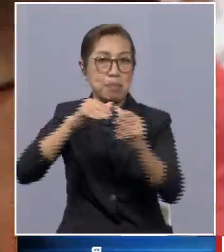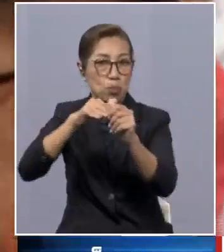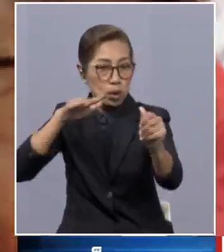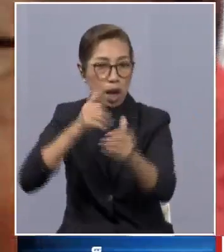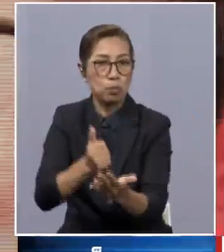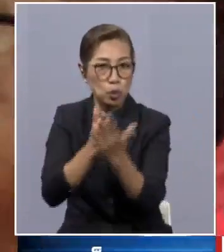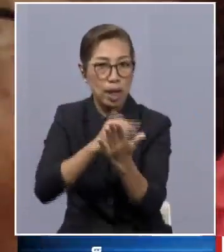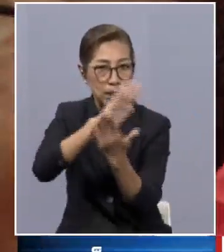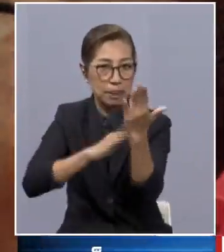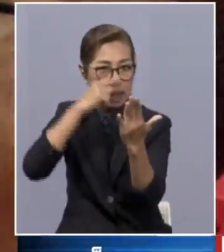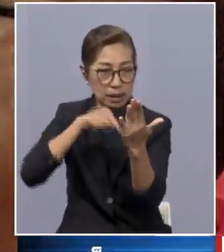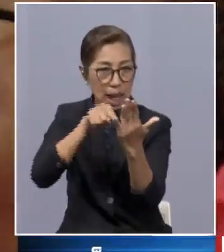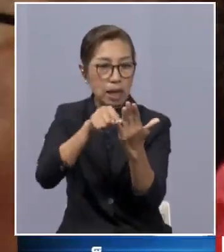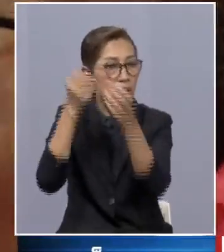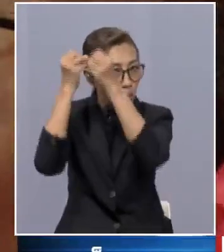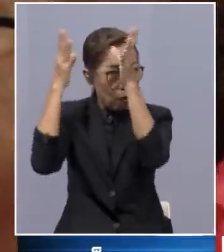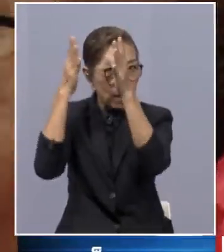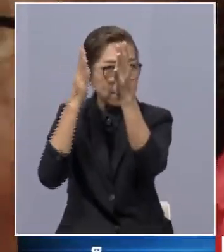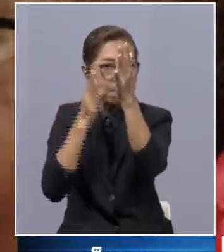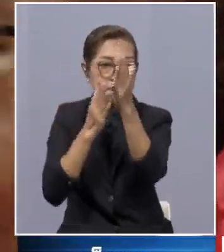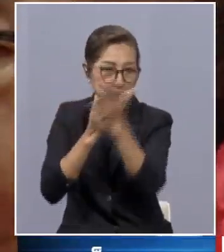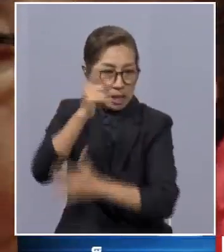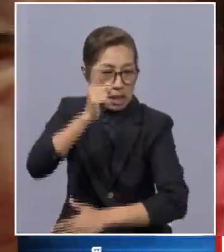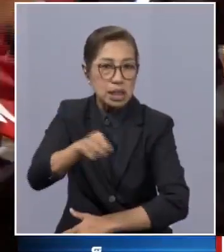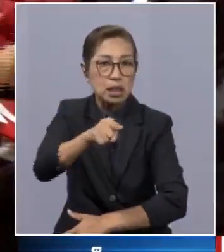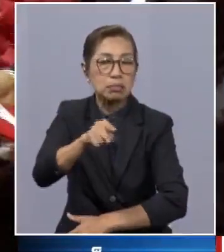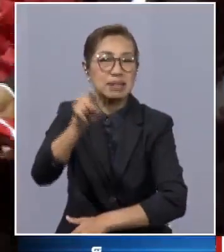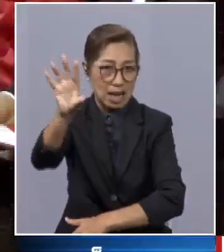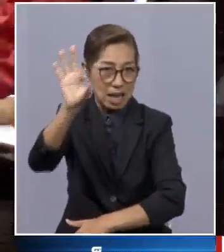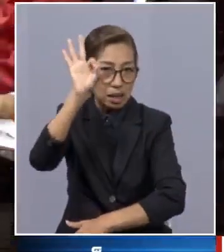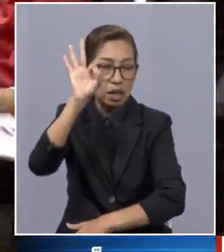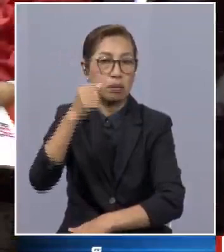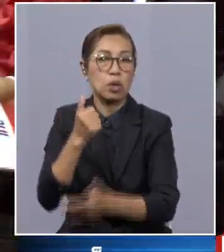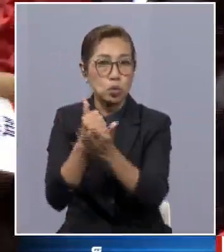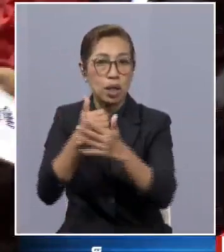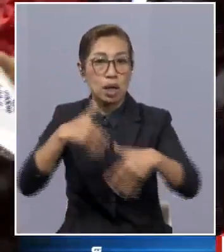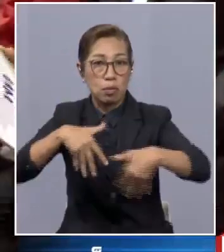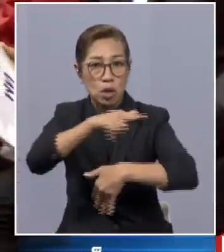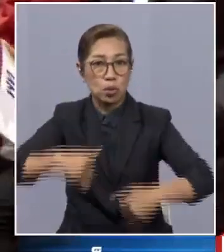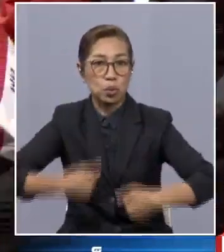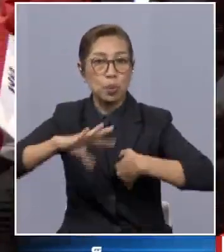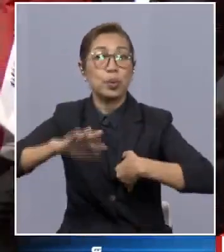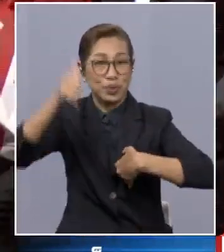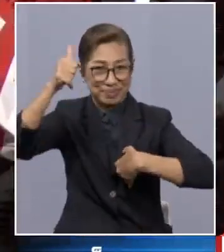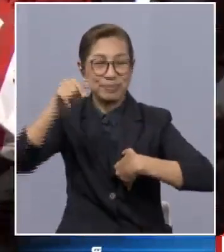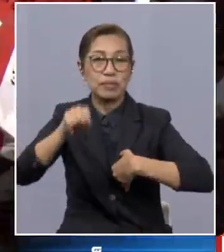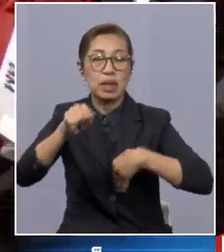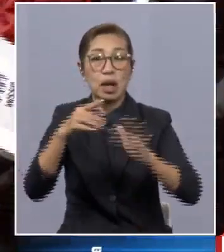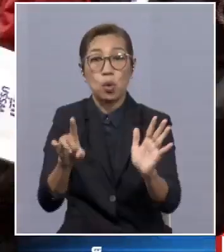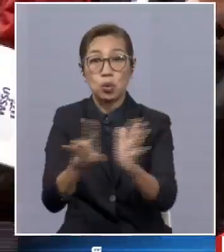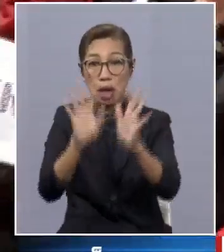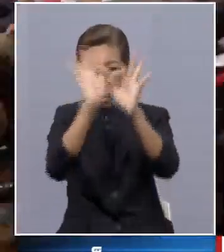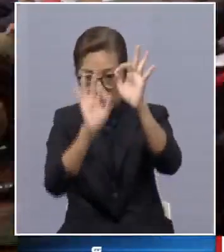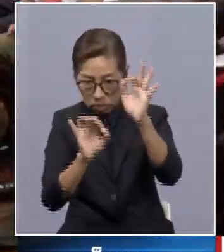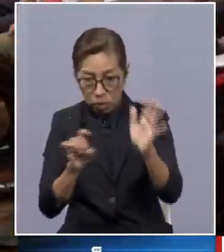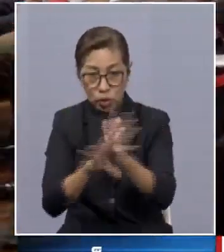ภาพประเทศไทยในฝันของท่านเป็นจริงมาขับเคลื่อนประเทศแล้วก็ทำให้ชีวิตของทุกคนดียิ่งขึ้นนะครับแล้วก็ทิ้งท้ายแบบนี้